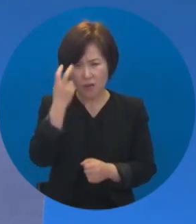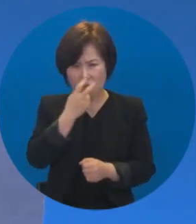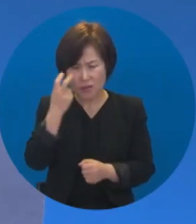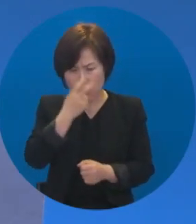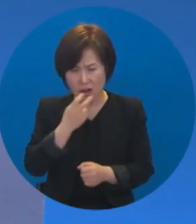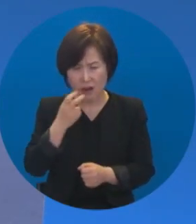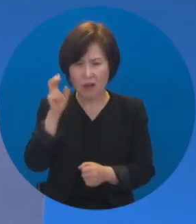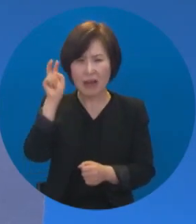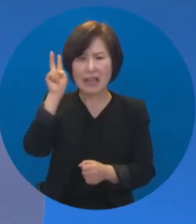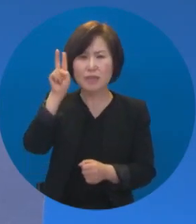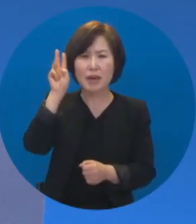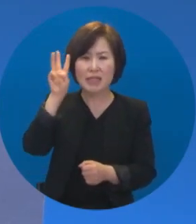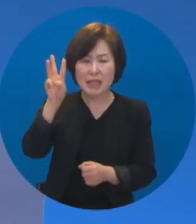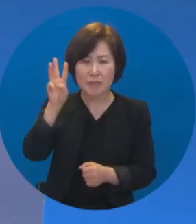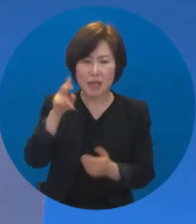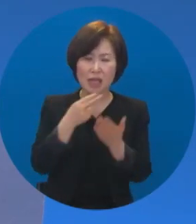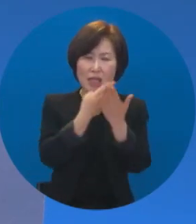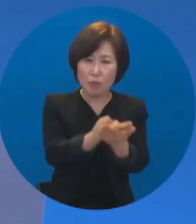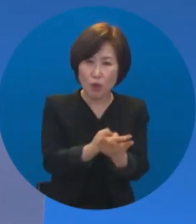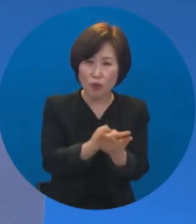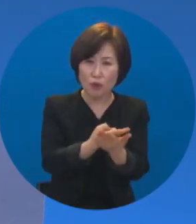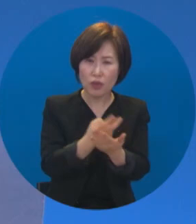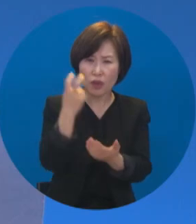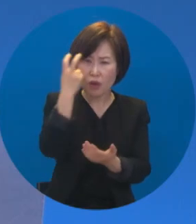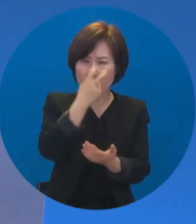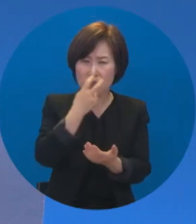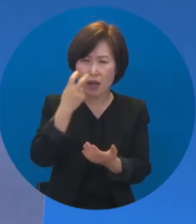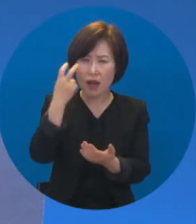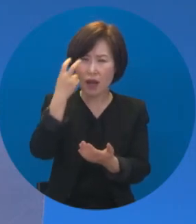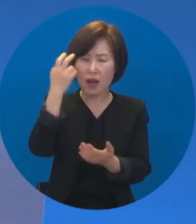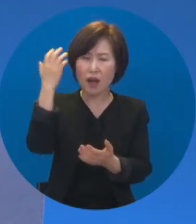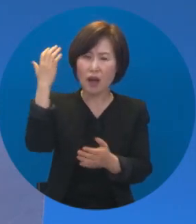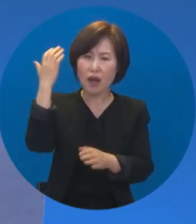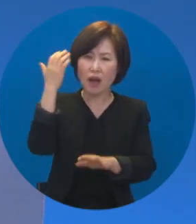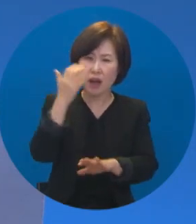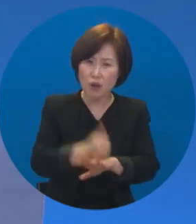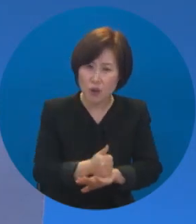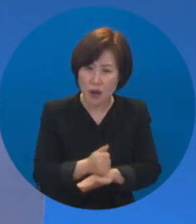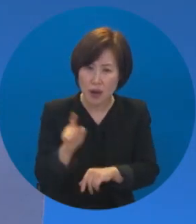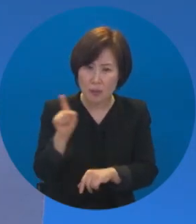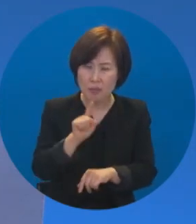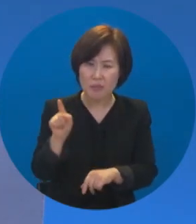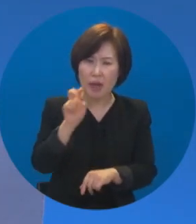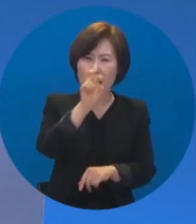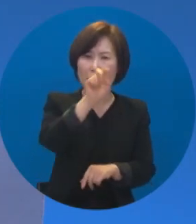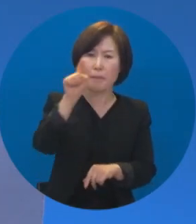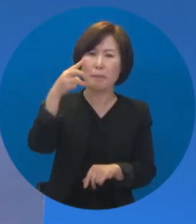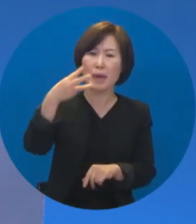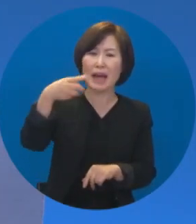2박 3일을 입원해서 검사한 결과 듣게 된 이야기가 말기암이었습니다.